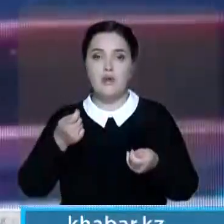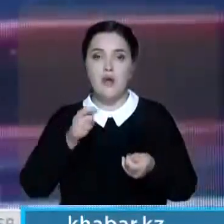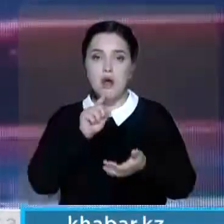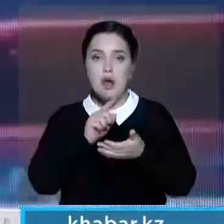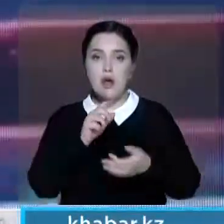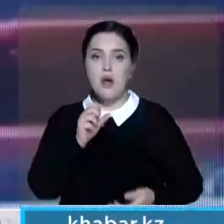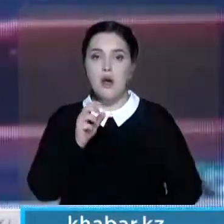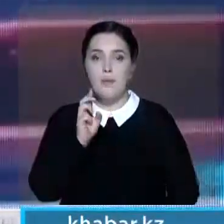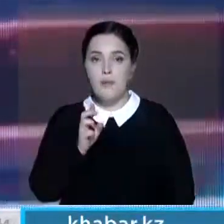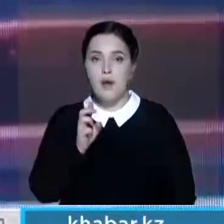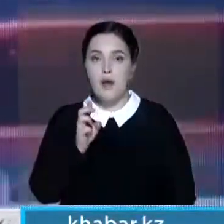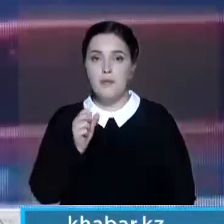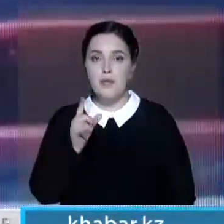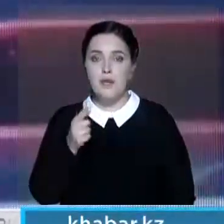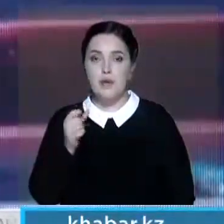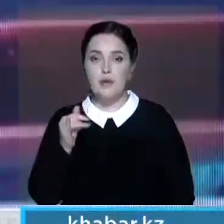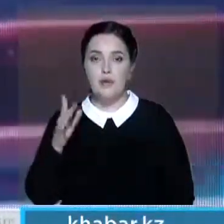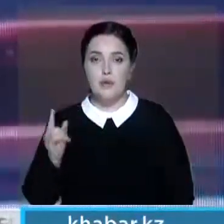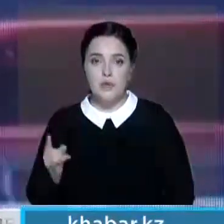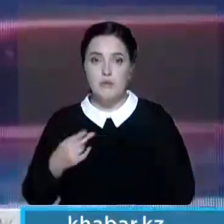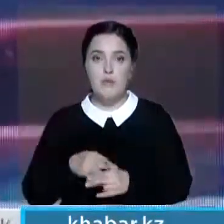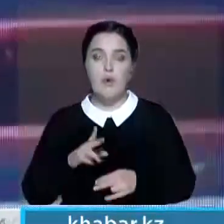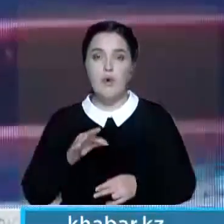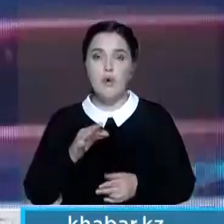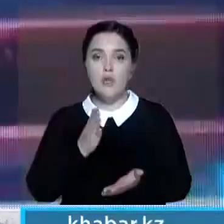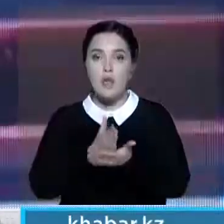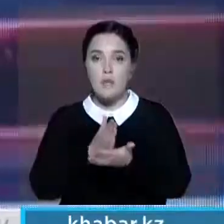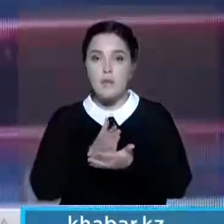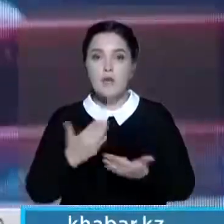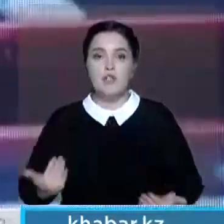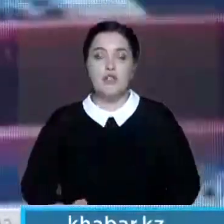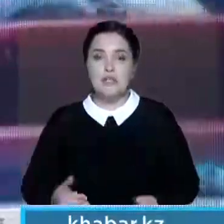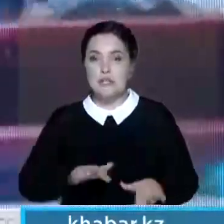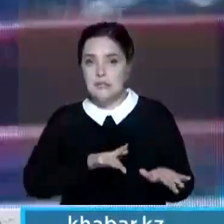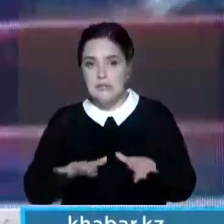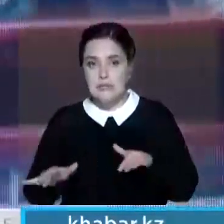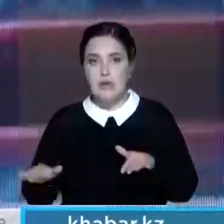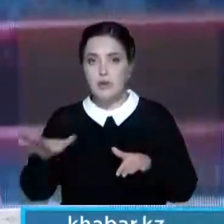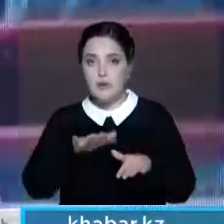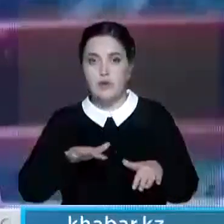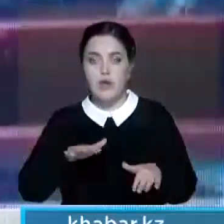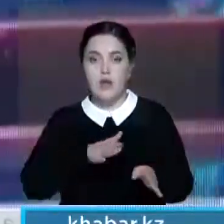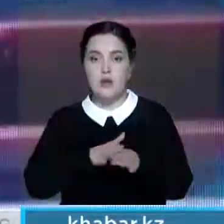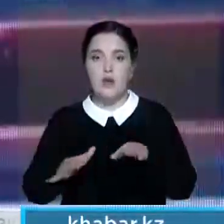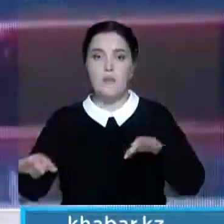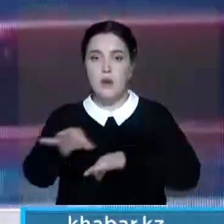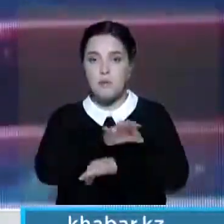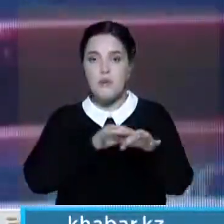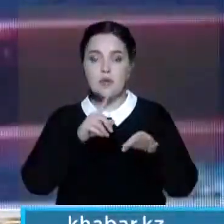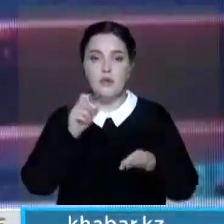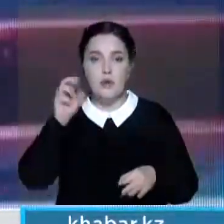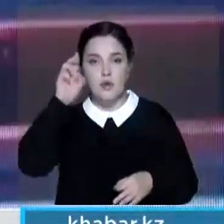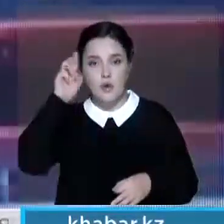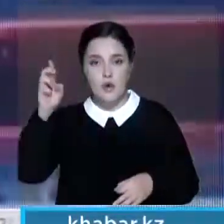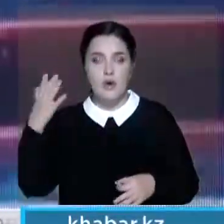Берик Абдыгалиулы озвучил показатели по основным направлениям жизнедеятельности региона в ходе реализации проектов, выполняемых за